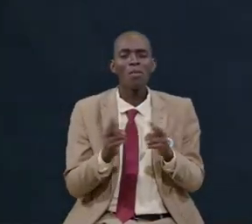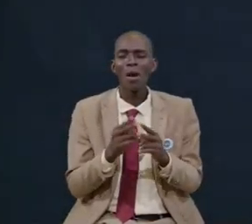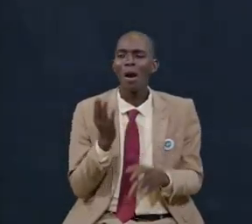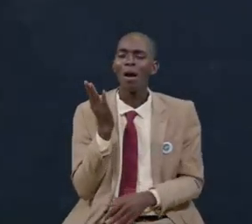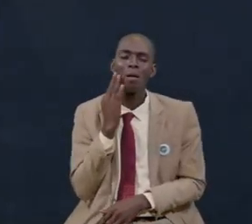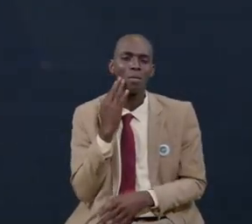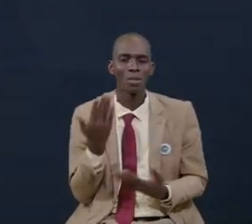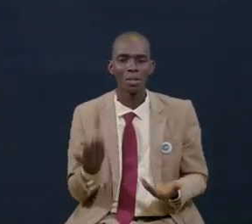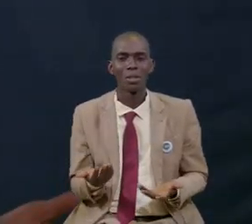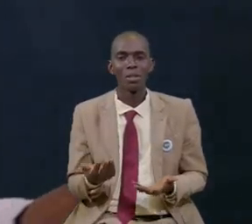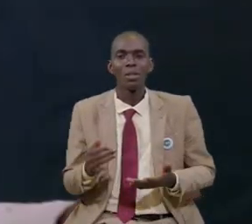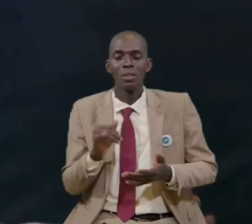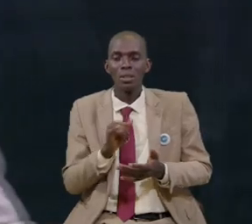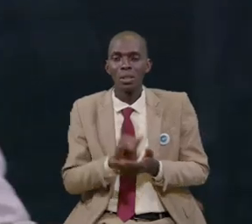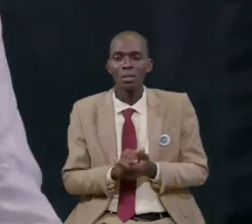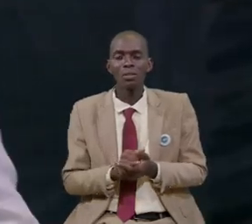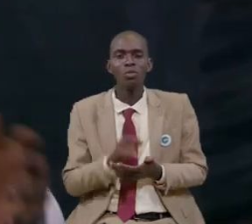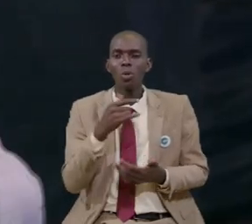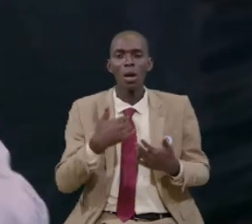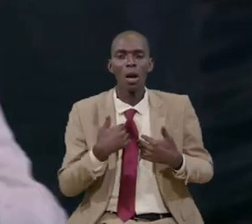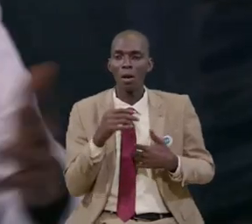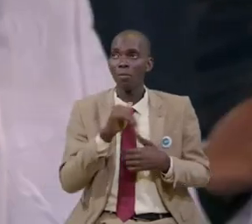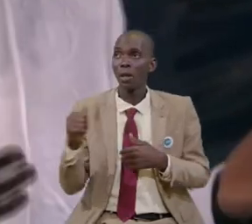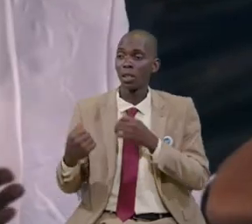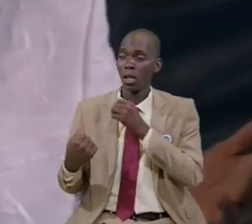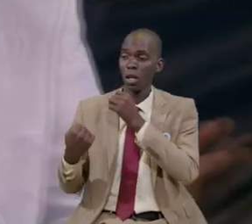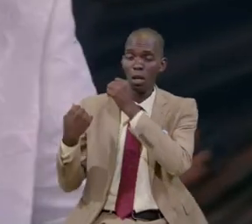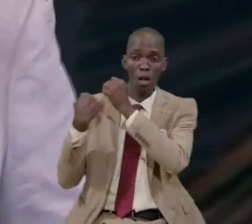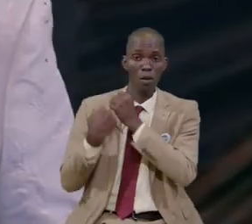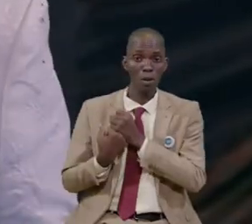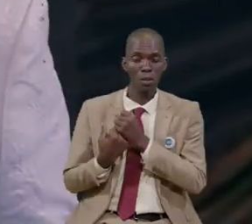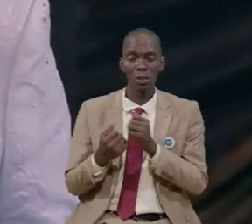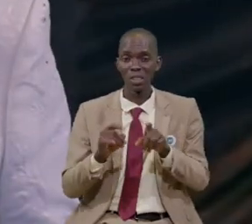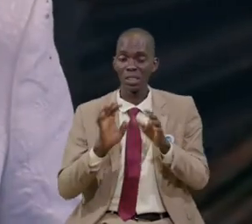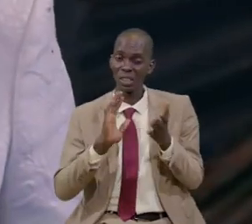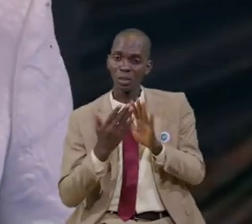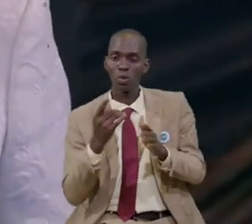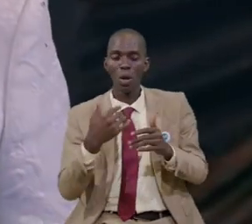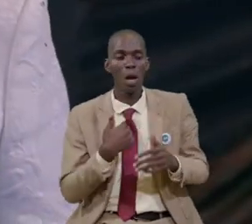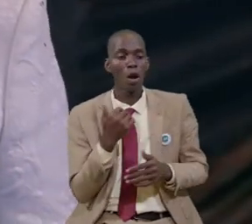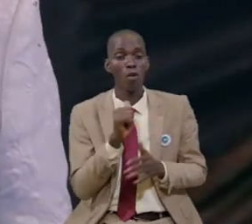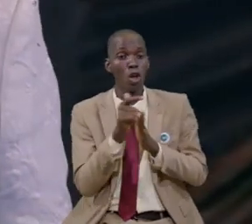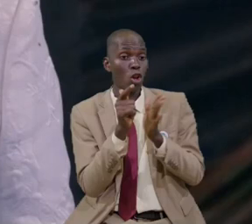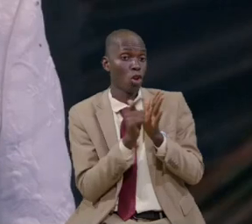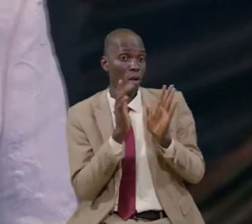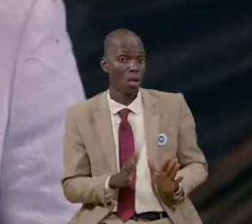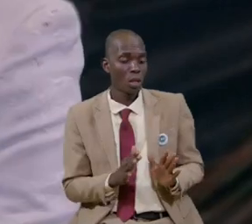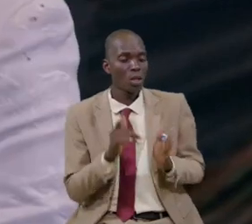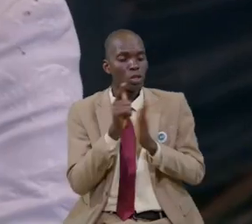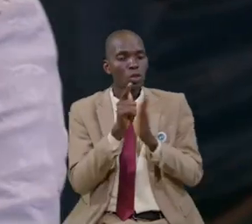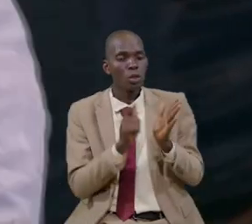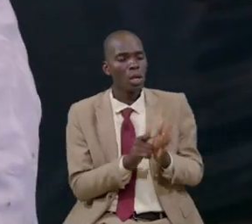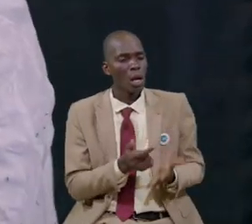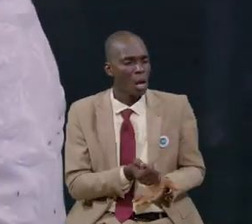l'avocat. C'est comme tu as un avocat, l'avocat défenseur. Il t'a défendu pour te faire